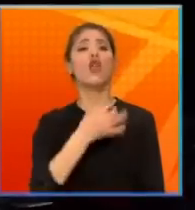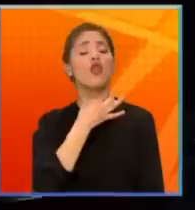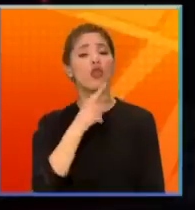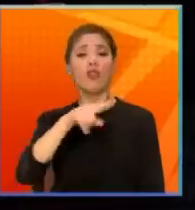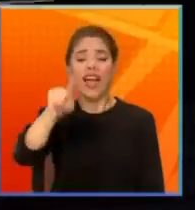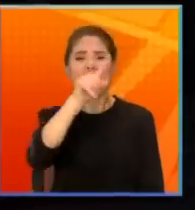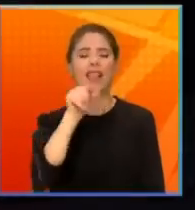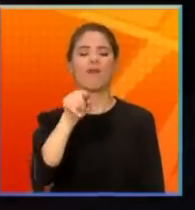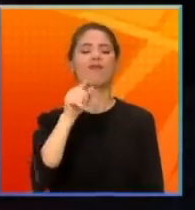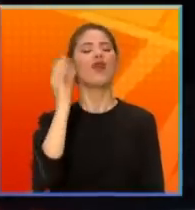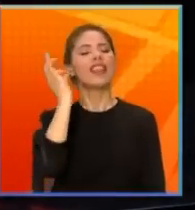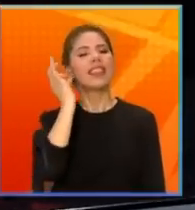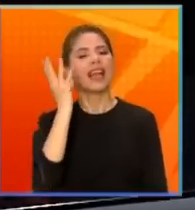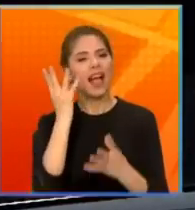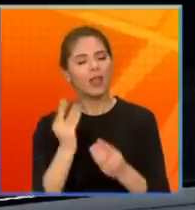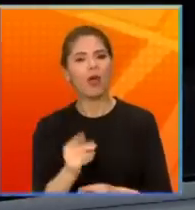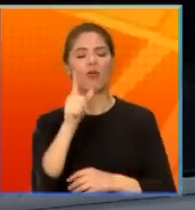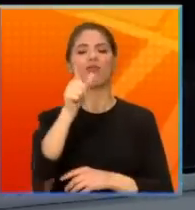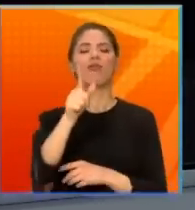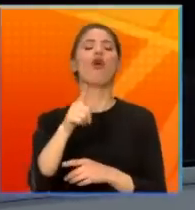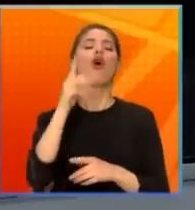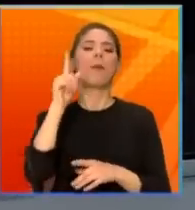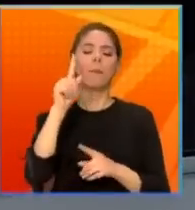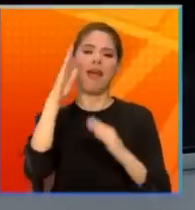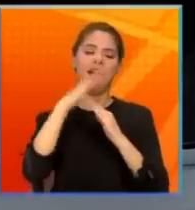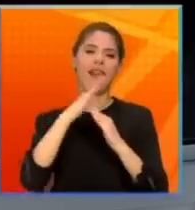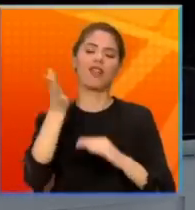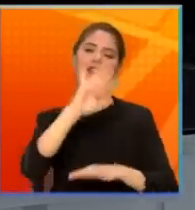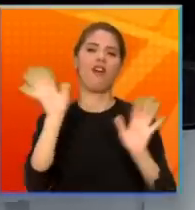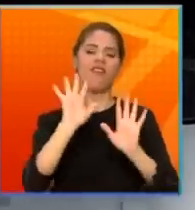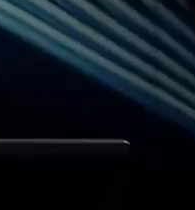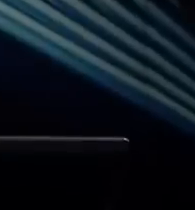Lütfen siz de bu sözlere kulak verin. Bir ara verelim, ardından veda edeceğiz.